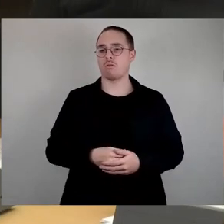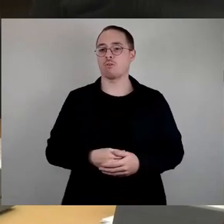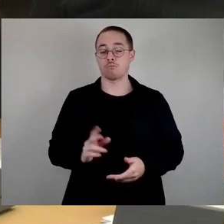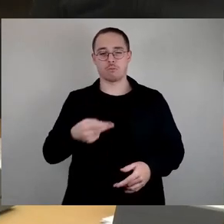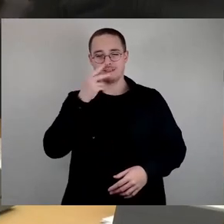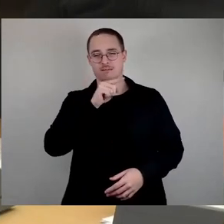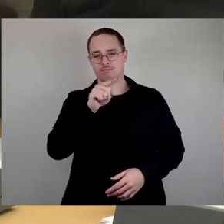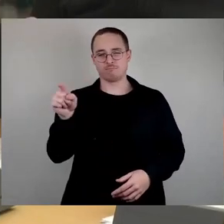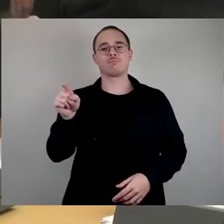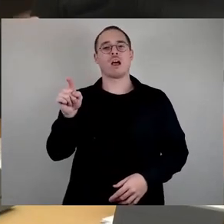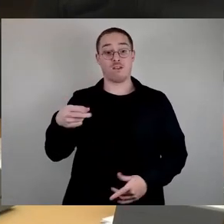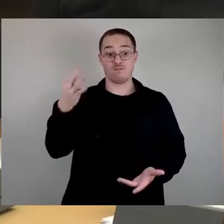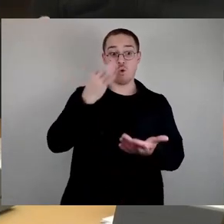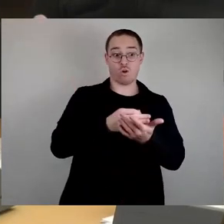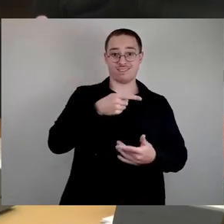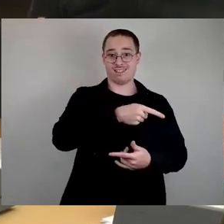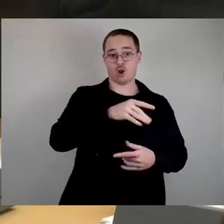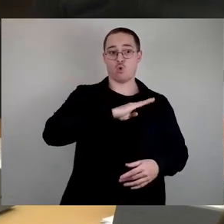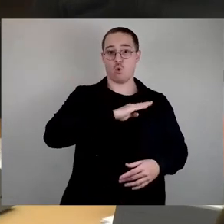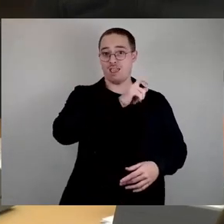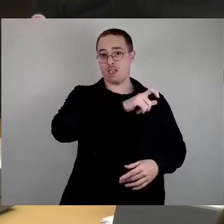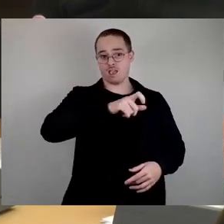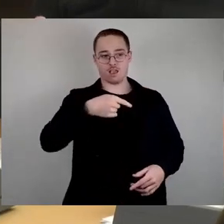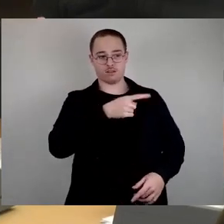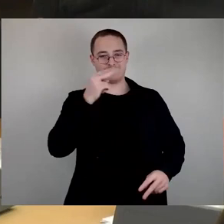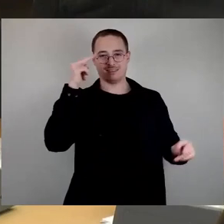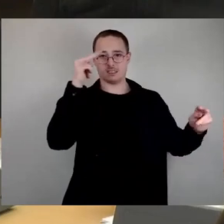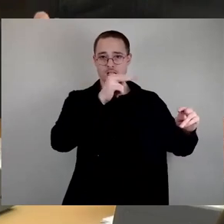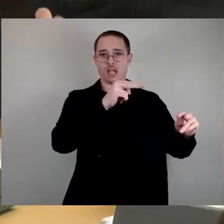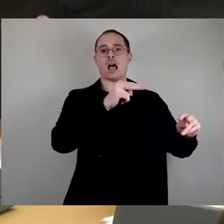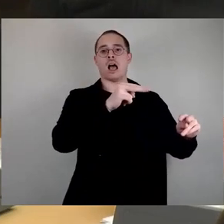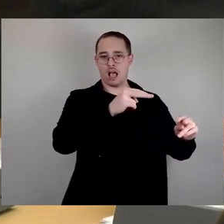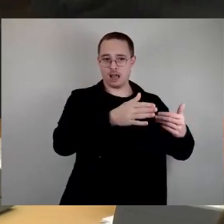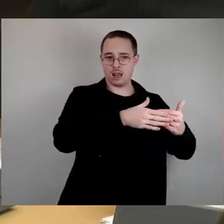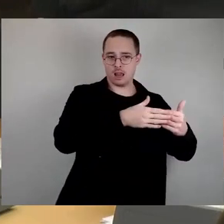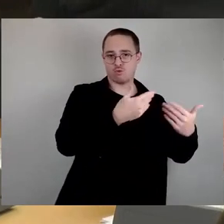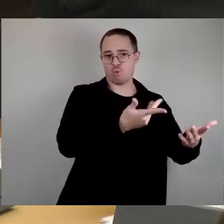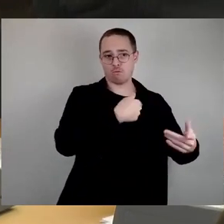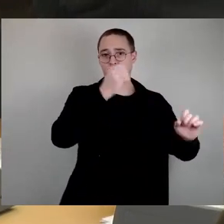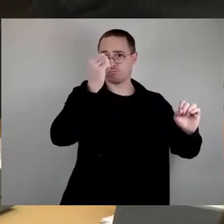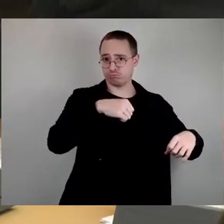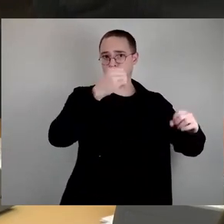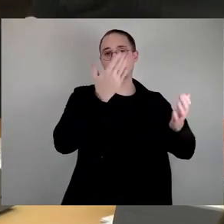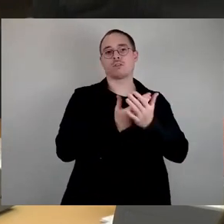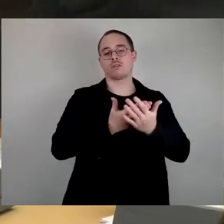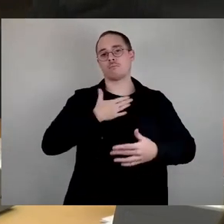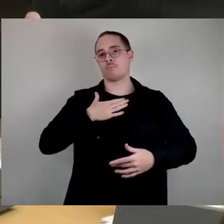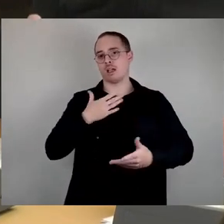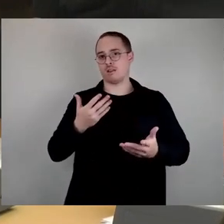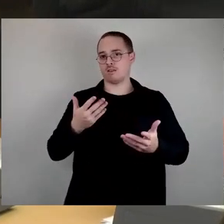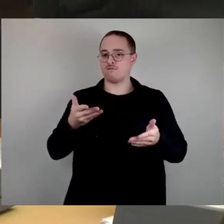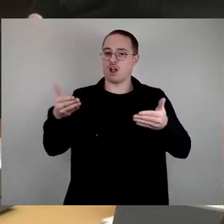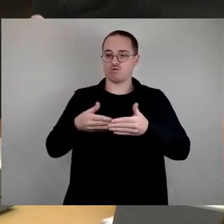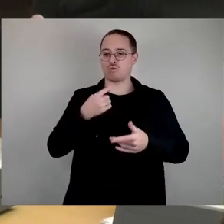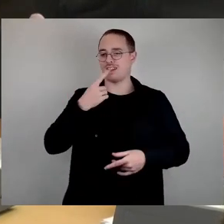auch aus gutem Grund dem zugestimmt haben, sind einige in unserer Fraktion dann doch zu der Auffassung gekommen, dass man nicht